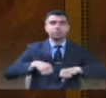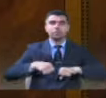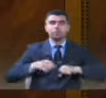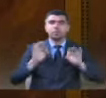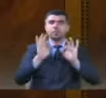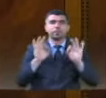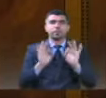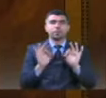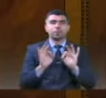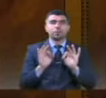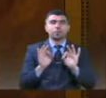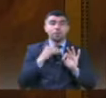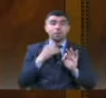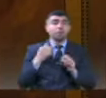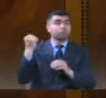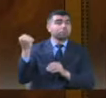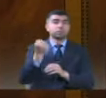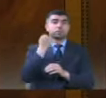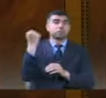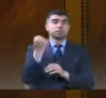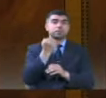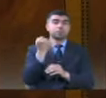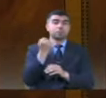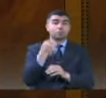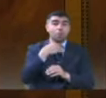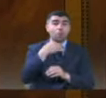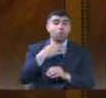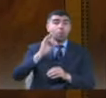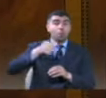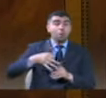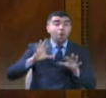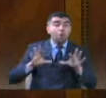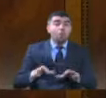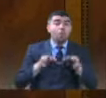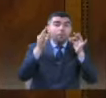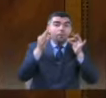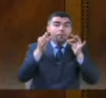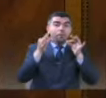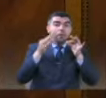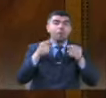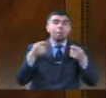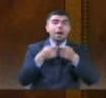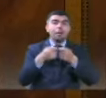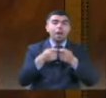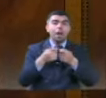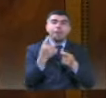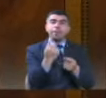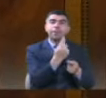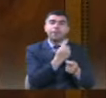الاجتماعي متعطر بطبيعه الحال، والدليل هل يعقل على انه في عيد الشغل وفي عيد